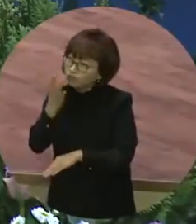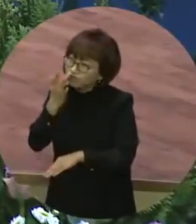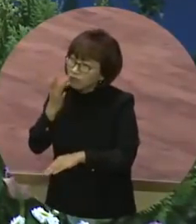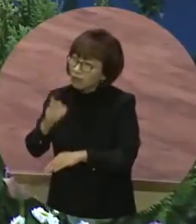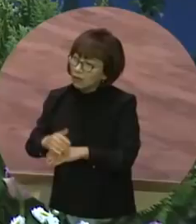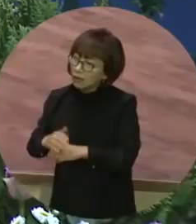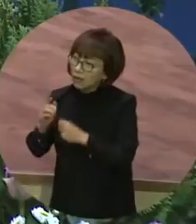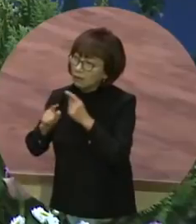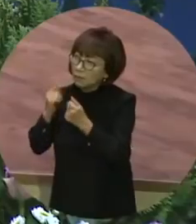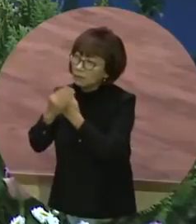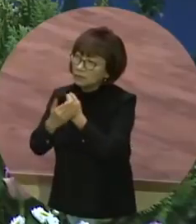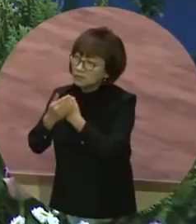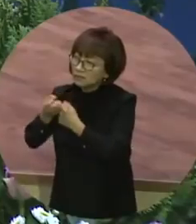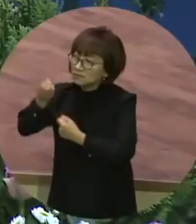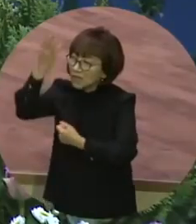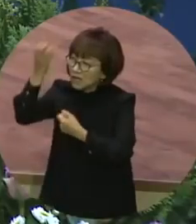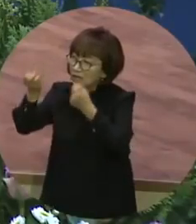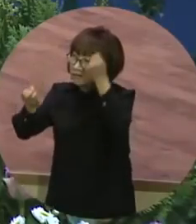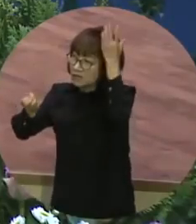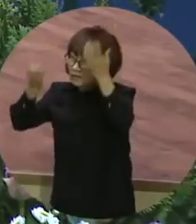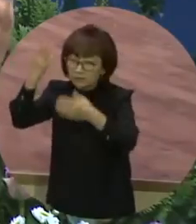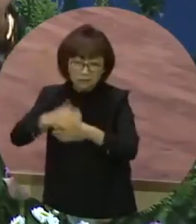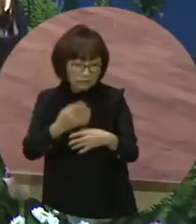있는데 때로는